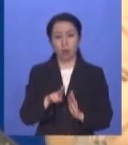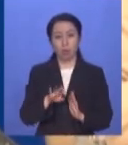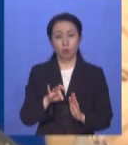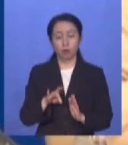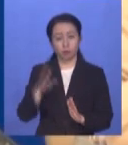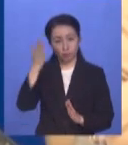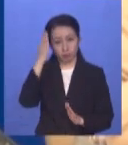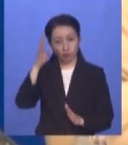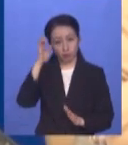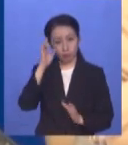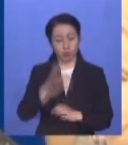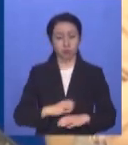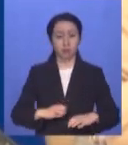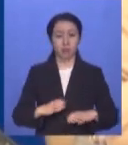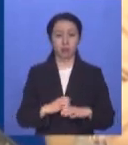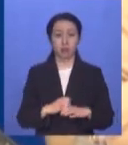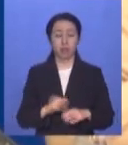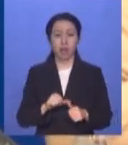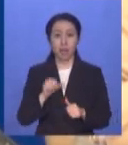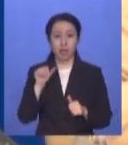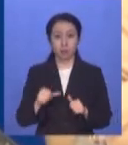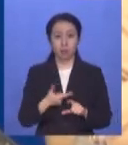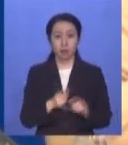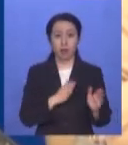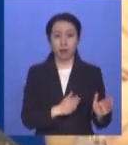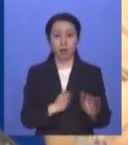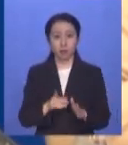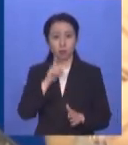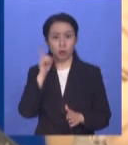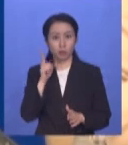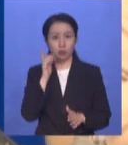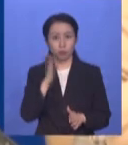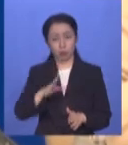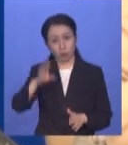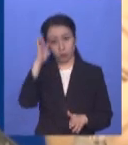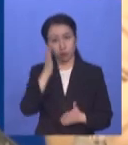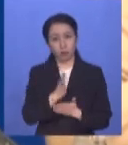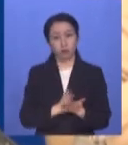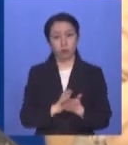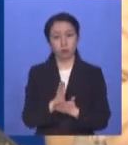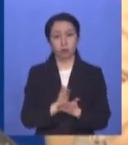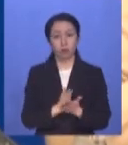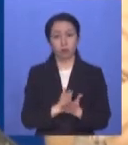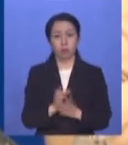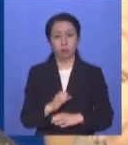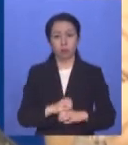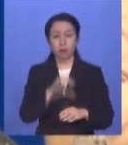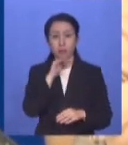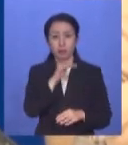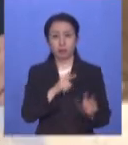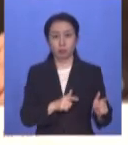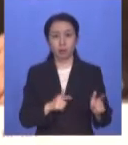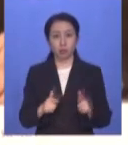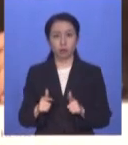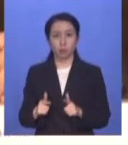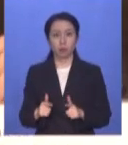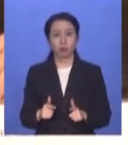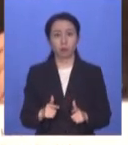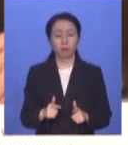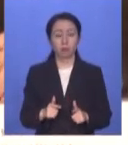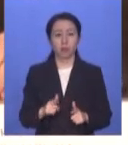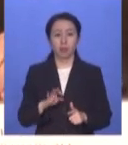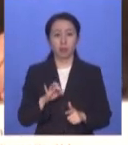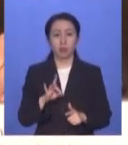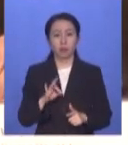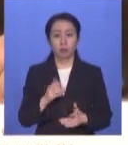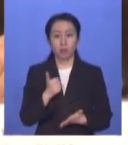в государственный сектор. Именно эта категория молодежи придет на государственную службу, имея определенную профессиональную подготовку. Кузбайф университет